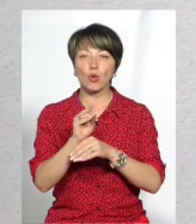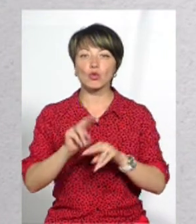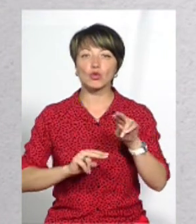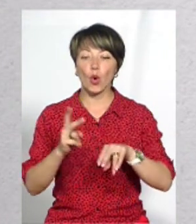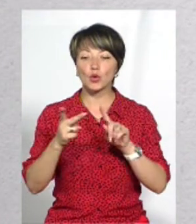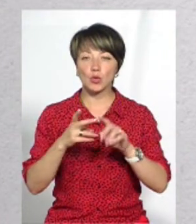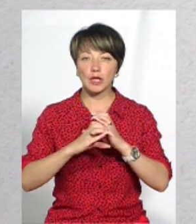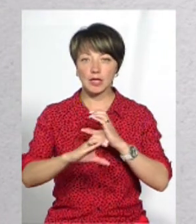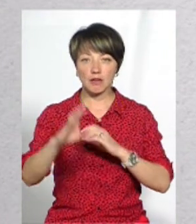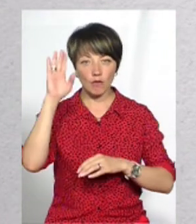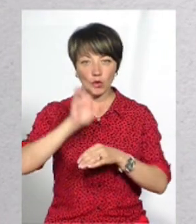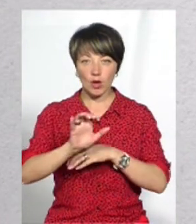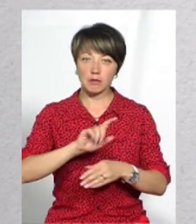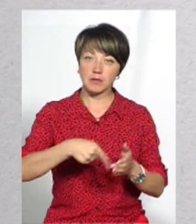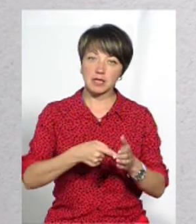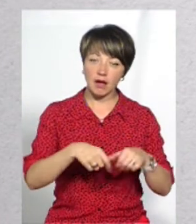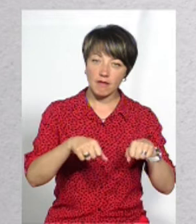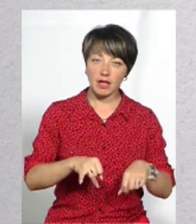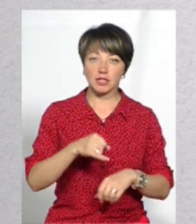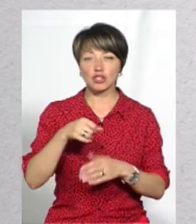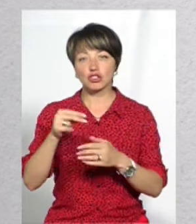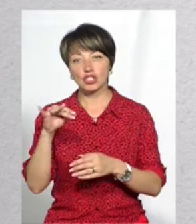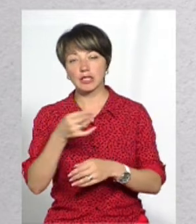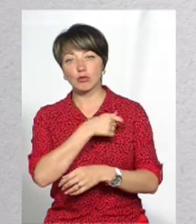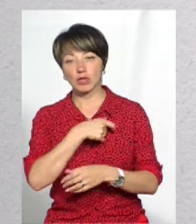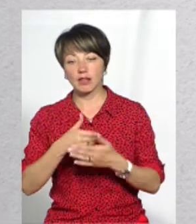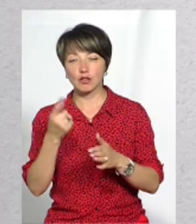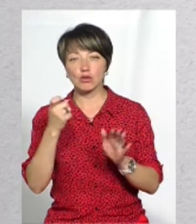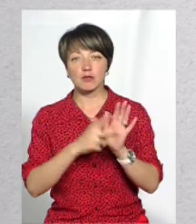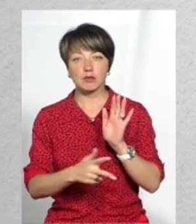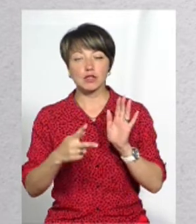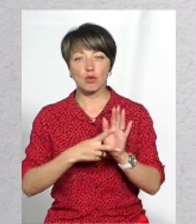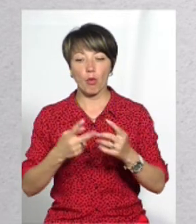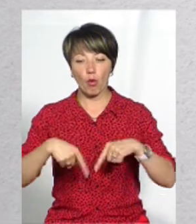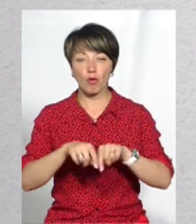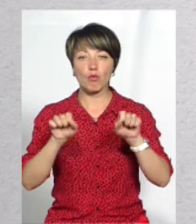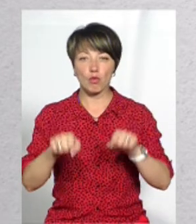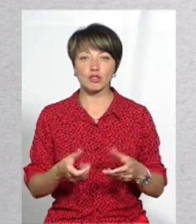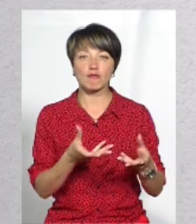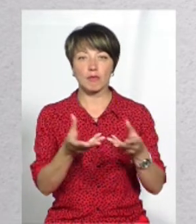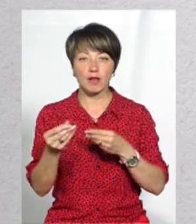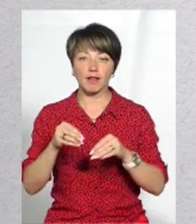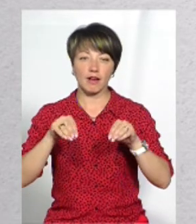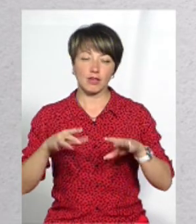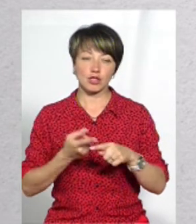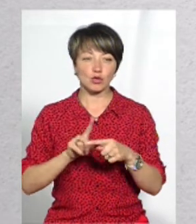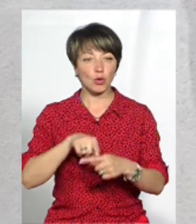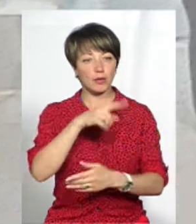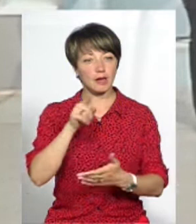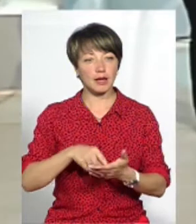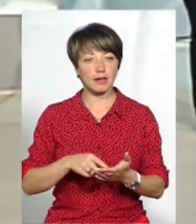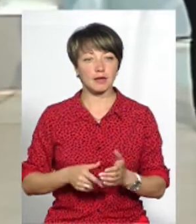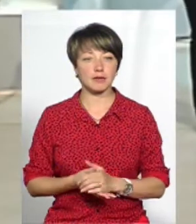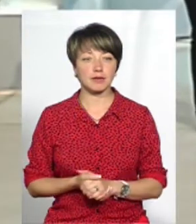Проблема виключно міської влади чи депутат від 187 округу може вплинути на вирішення цього